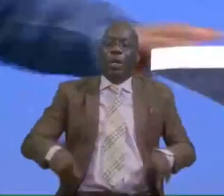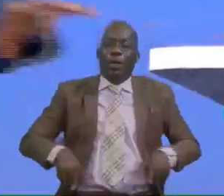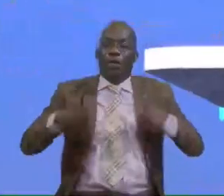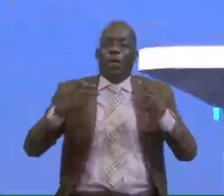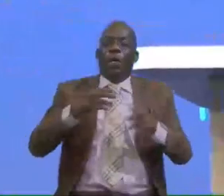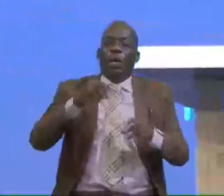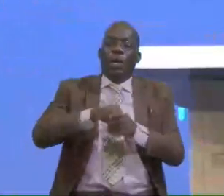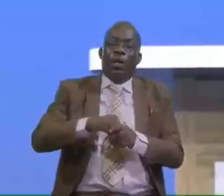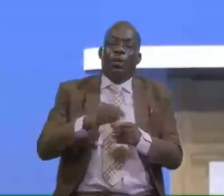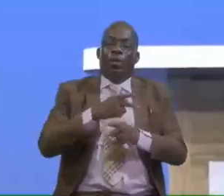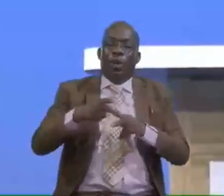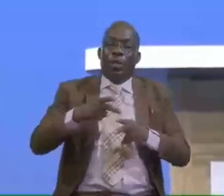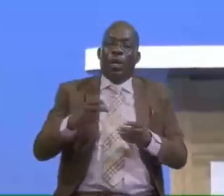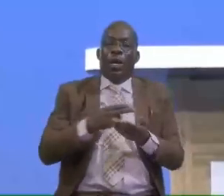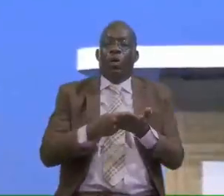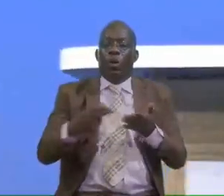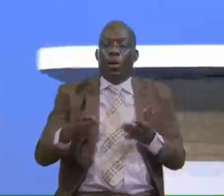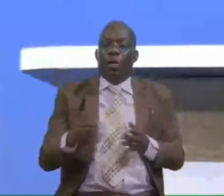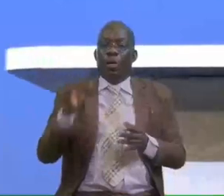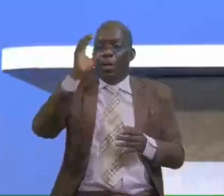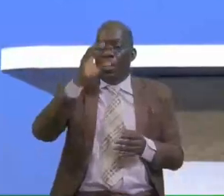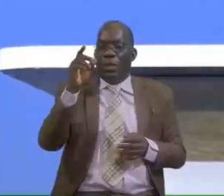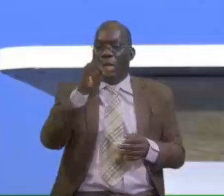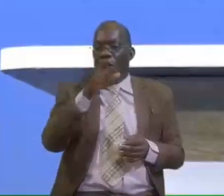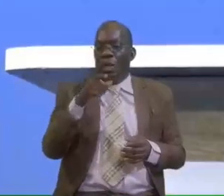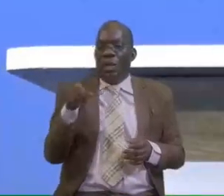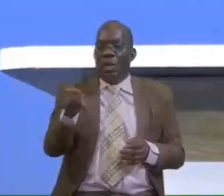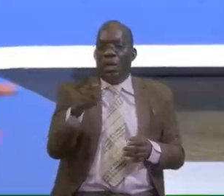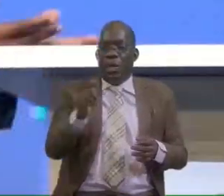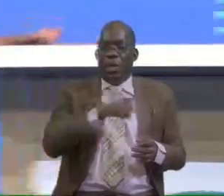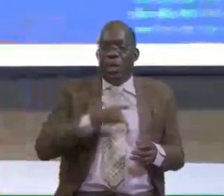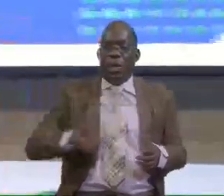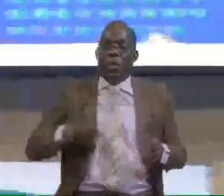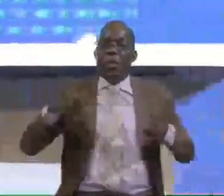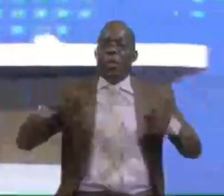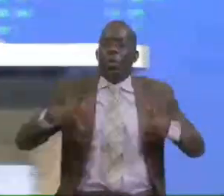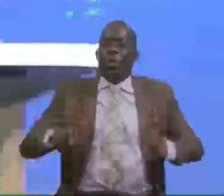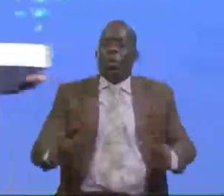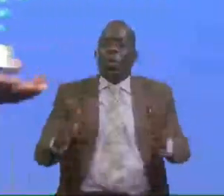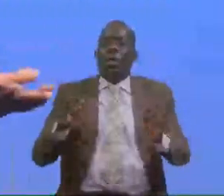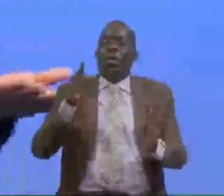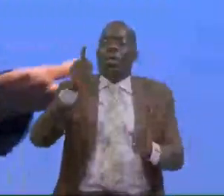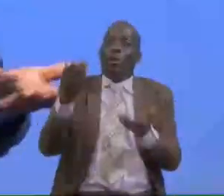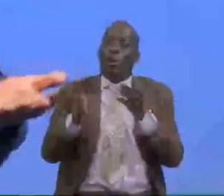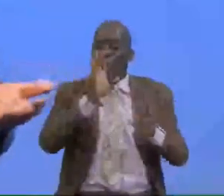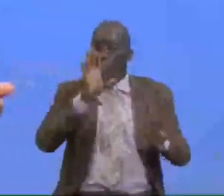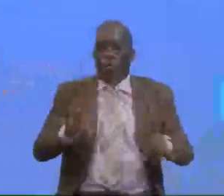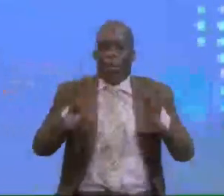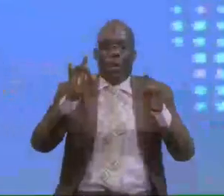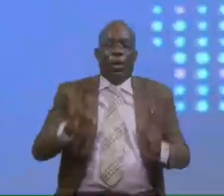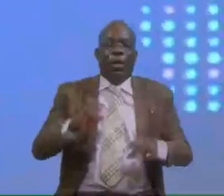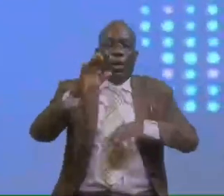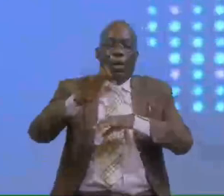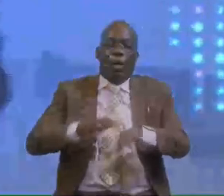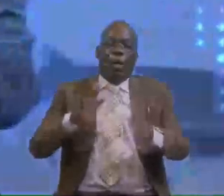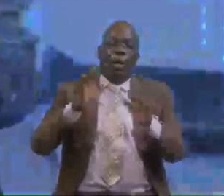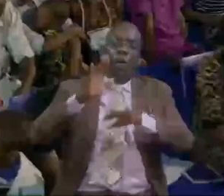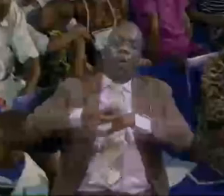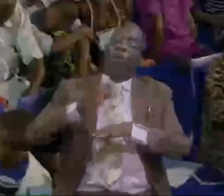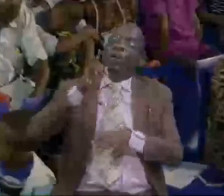de sainteté pratique dans ta vie, cherchez l'Éternel pendant qu'il se trouve. invoquez-le tandis qu'il